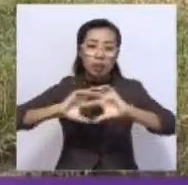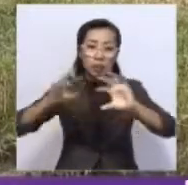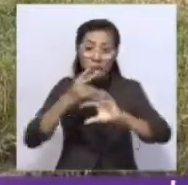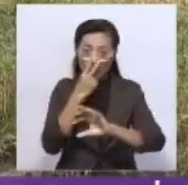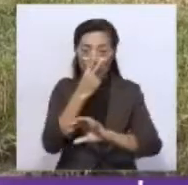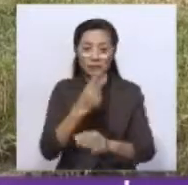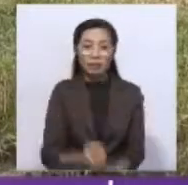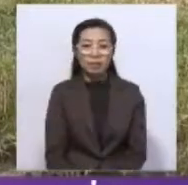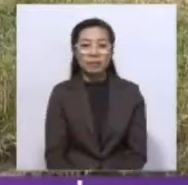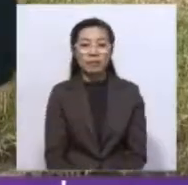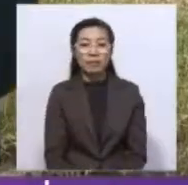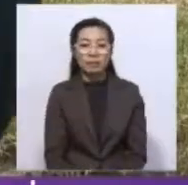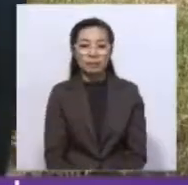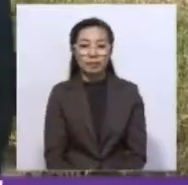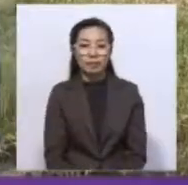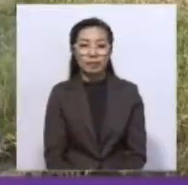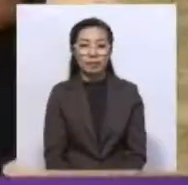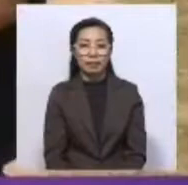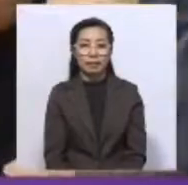ครับ